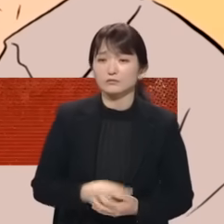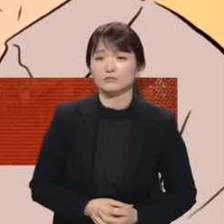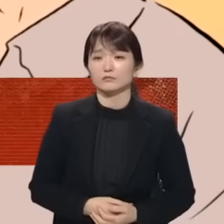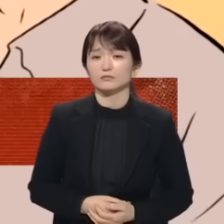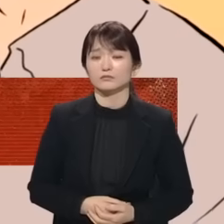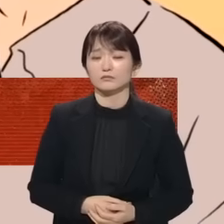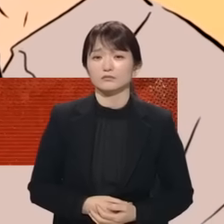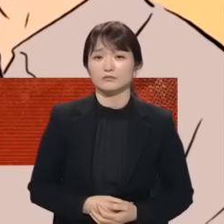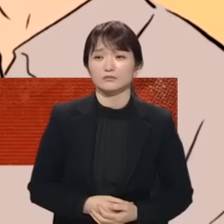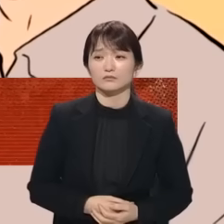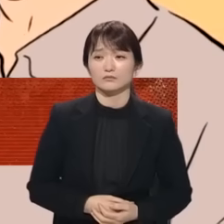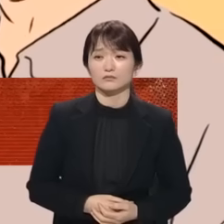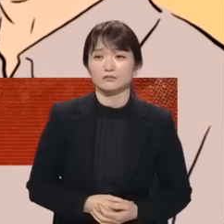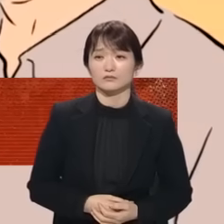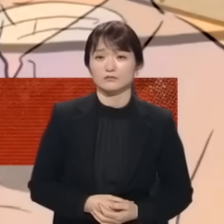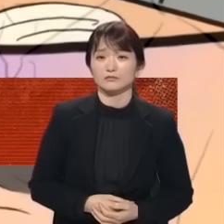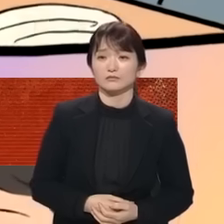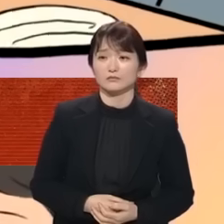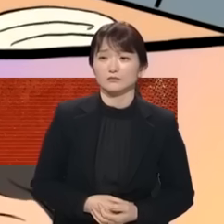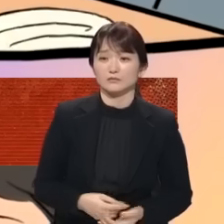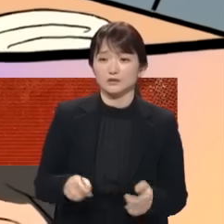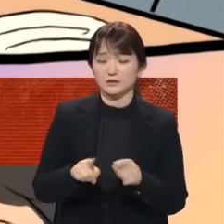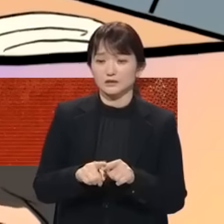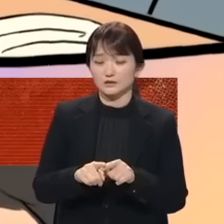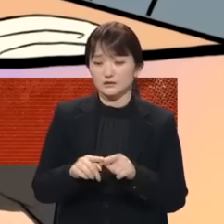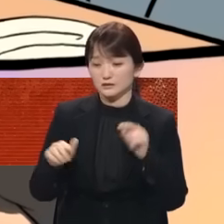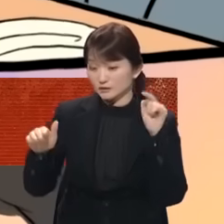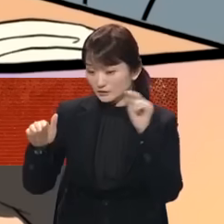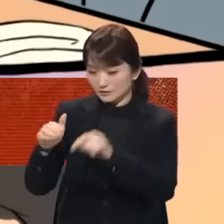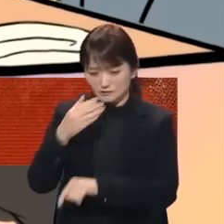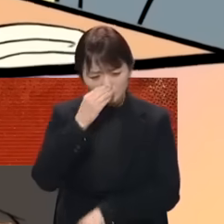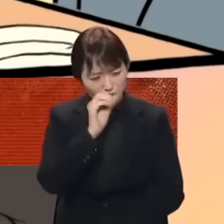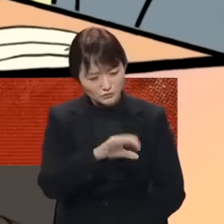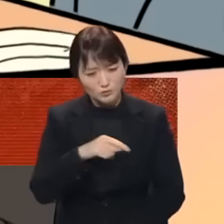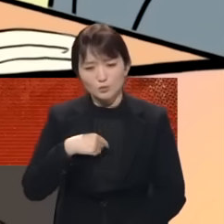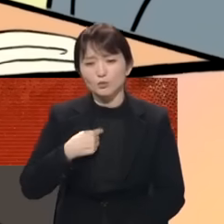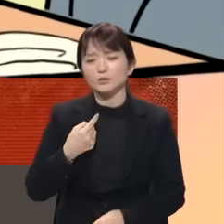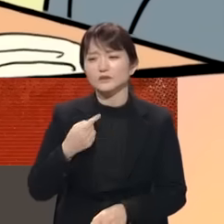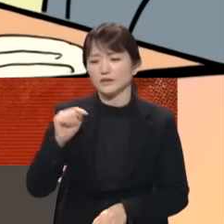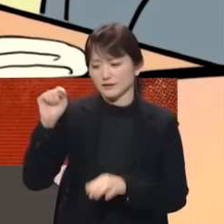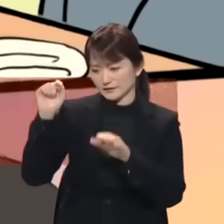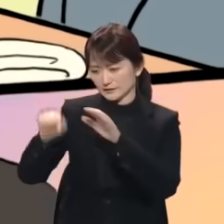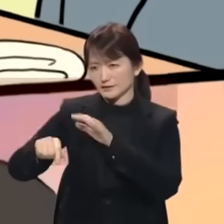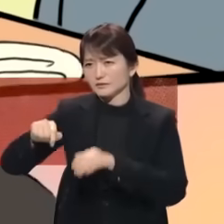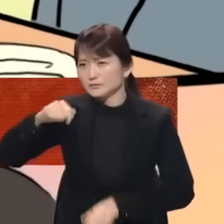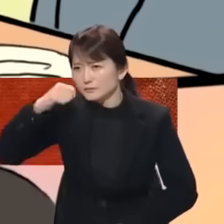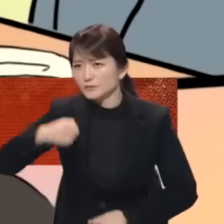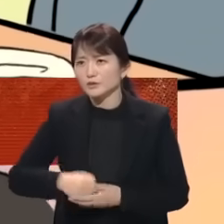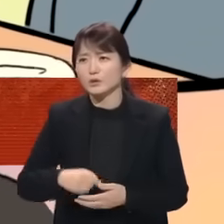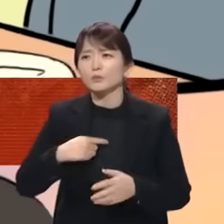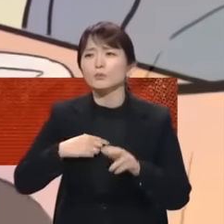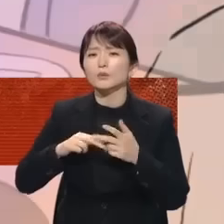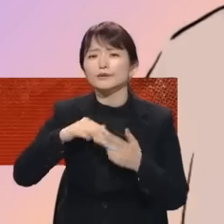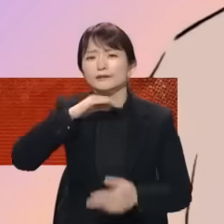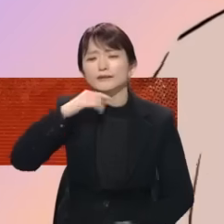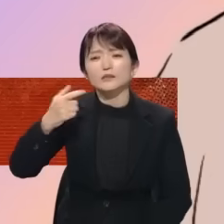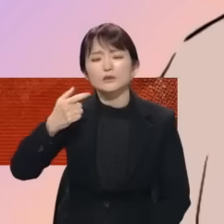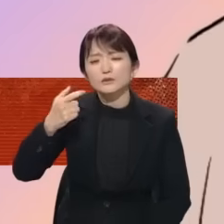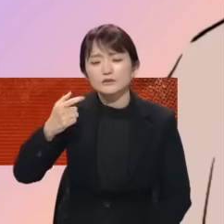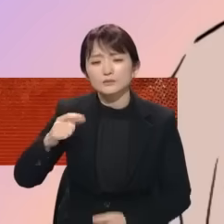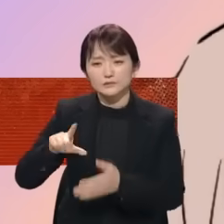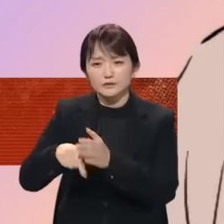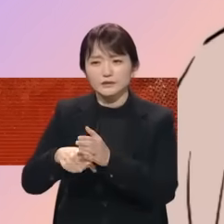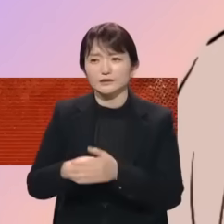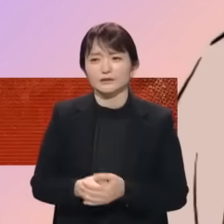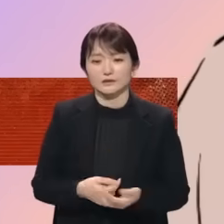아이 그런데 좀 같이 가야지 그런 무시 하고 혼자 가서 밥을 먹고 온데요 심지어 본인 환갑때도 같이 간게 아니라